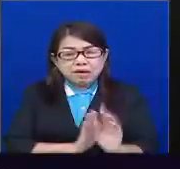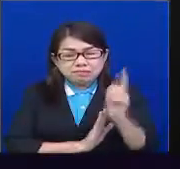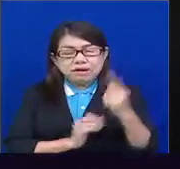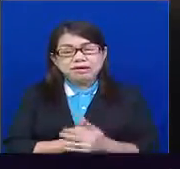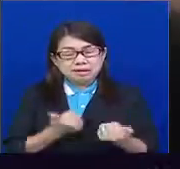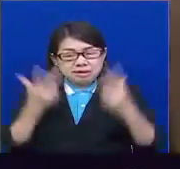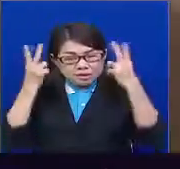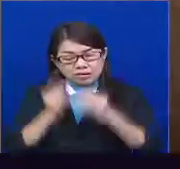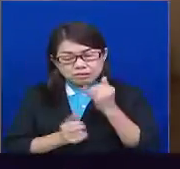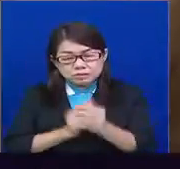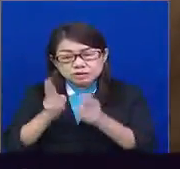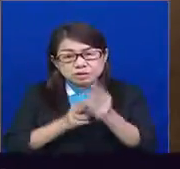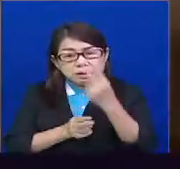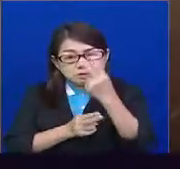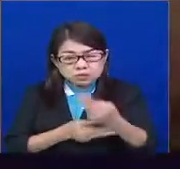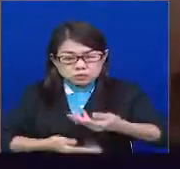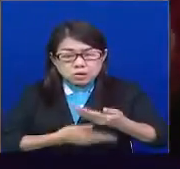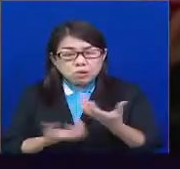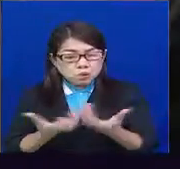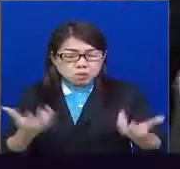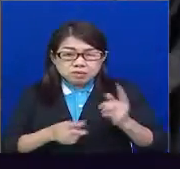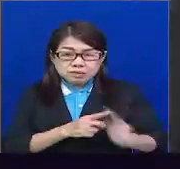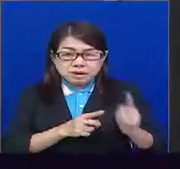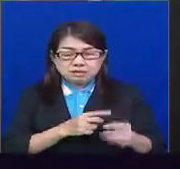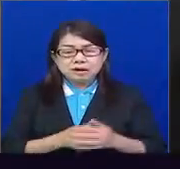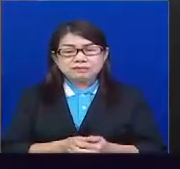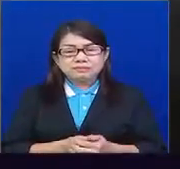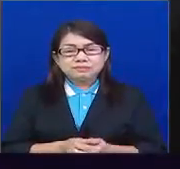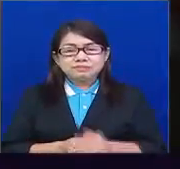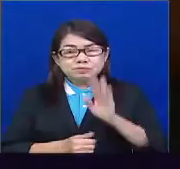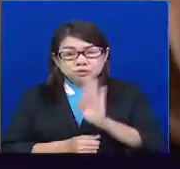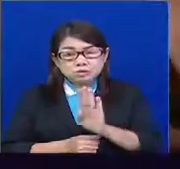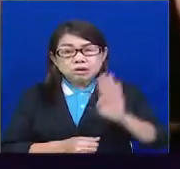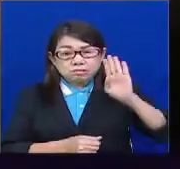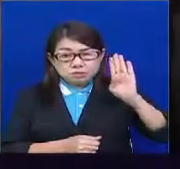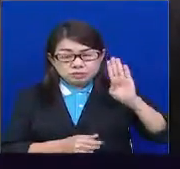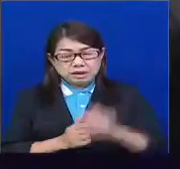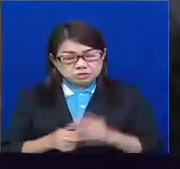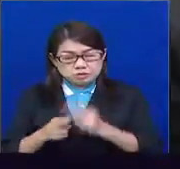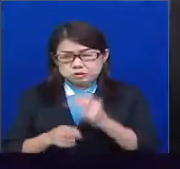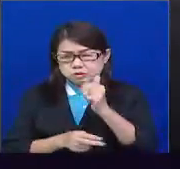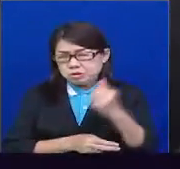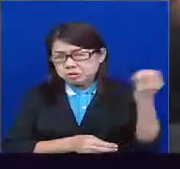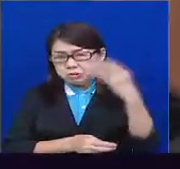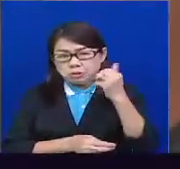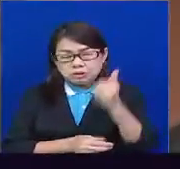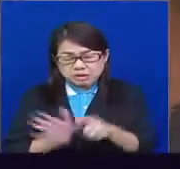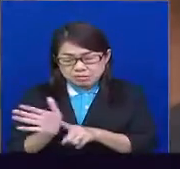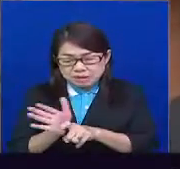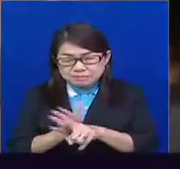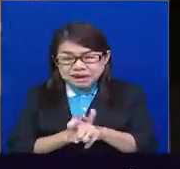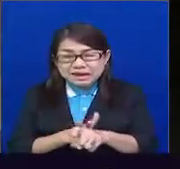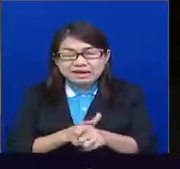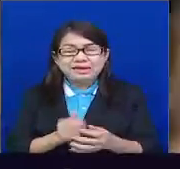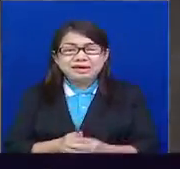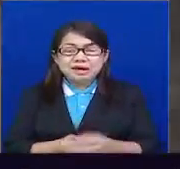สินค้าจากบริษัทประชารัฐรักสามัคคีร้อยเอ็ดจำกัดซึ่งมีของขึ้นชื่อทั้งผ้าไม้ข้าวหอมมะลิแล้วก็ชิม